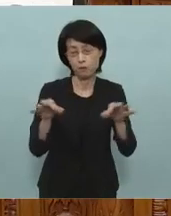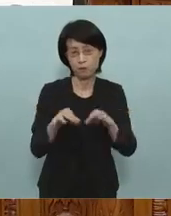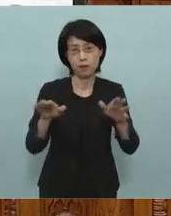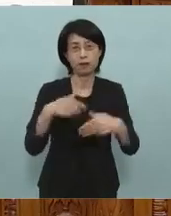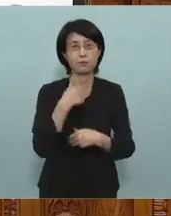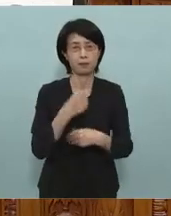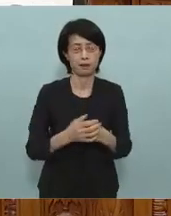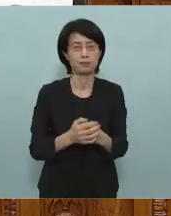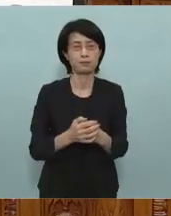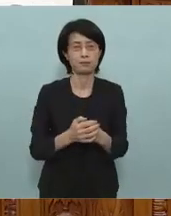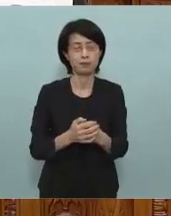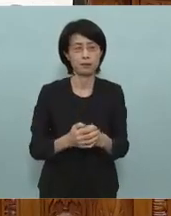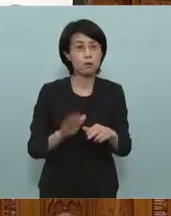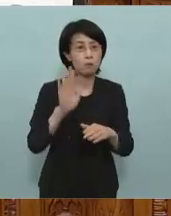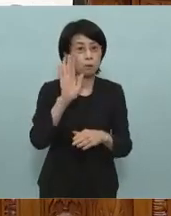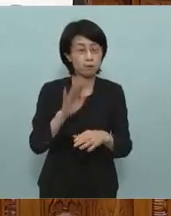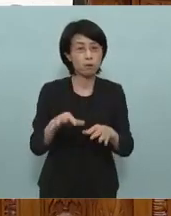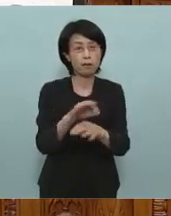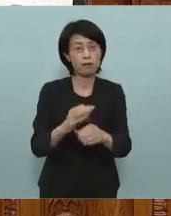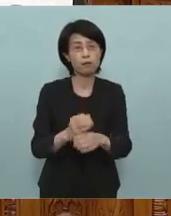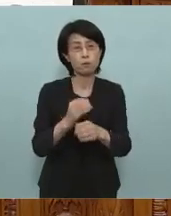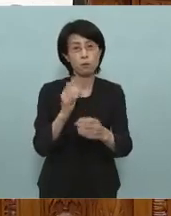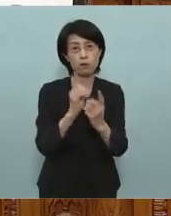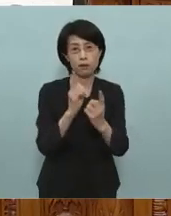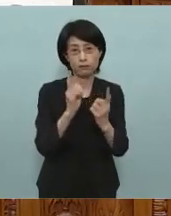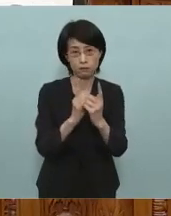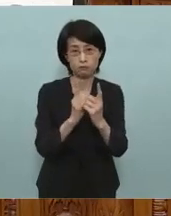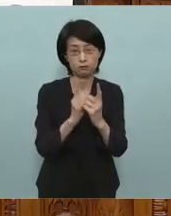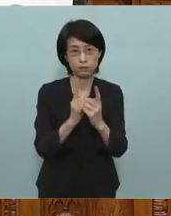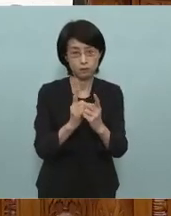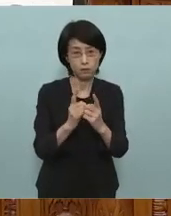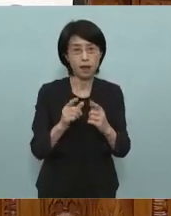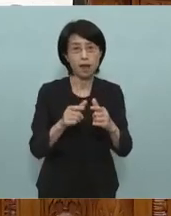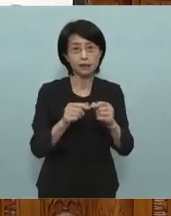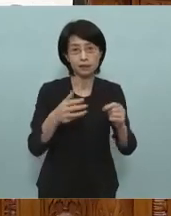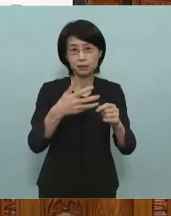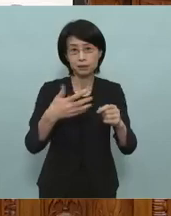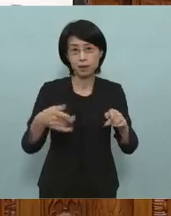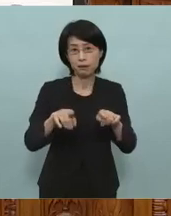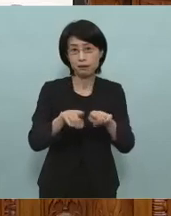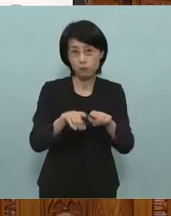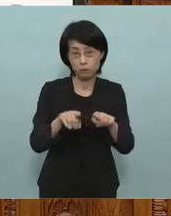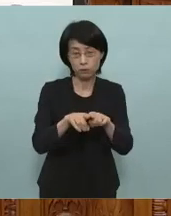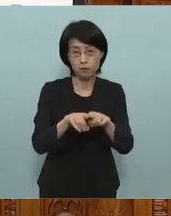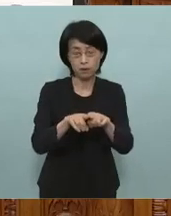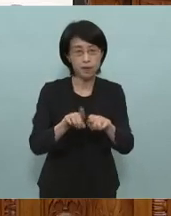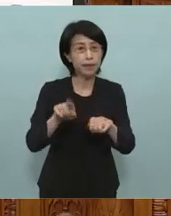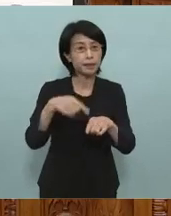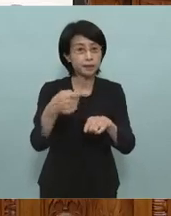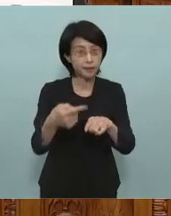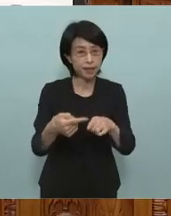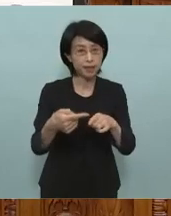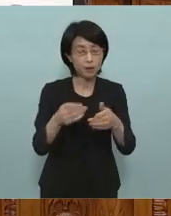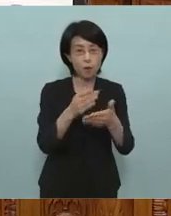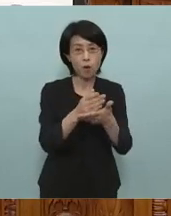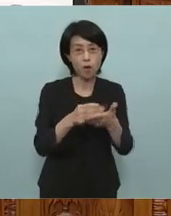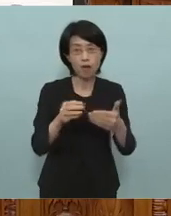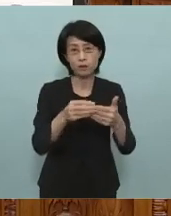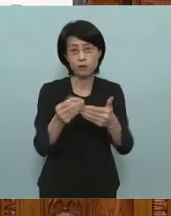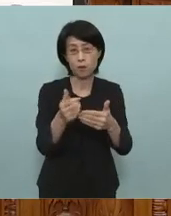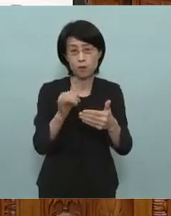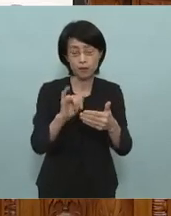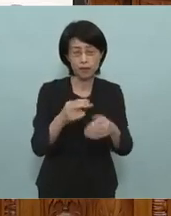の総合経済対策では収穫となる日米共同での次世代半導体の技術